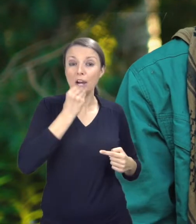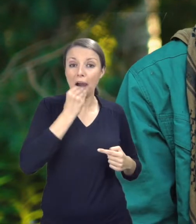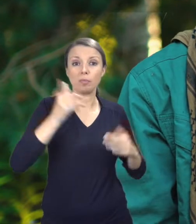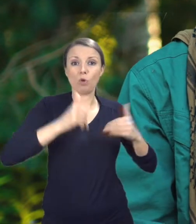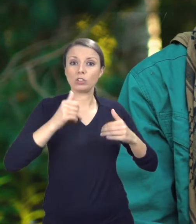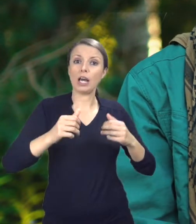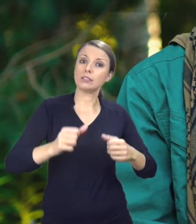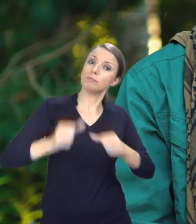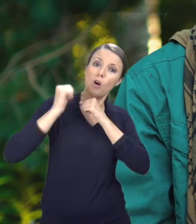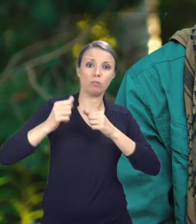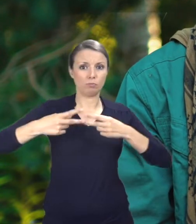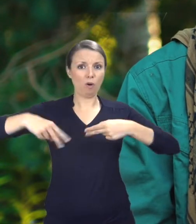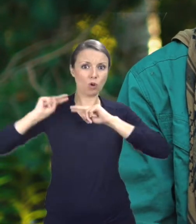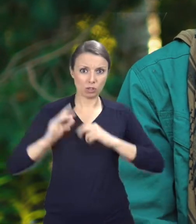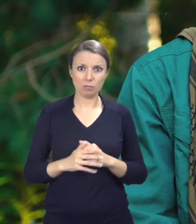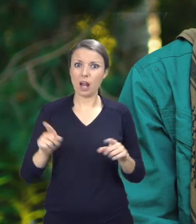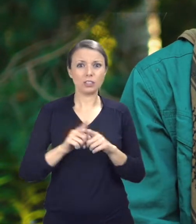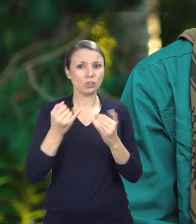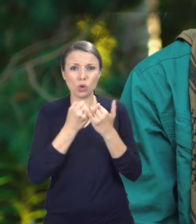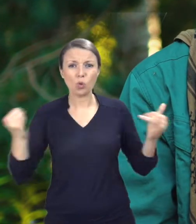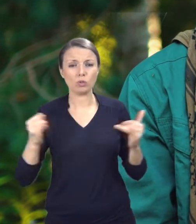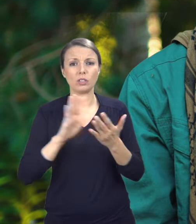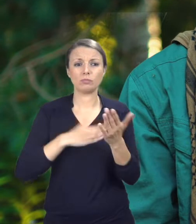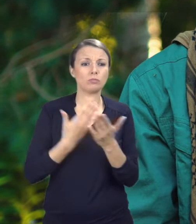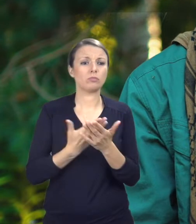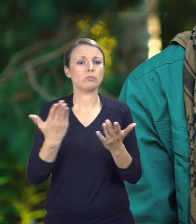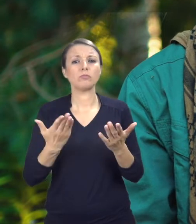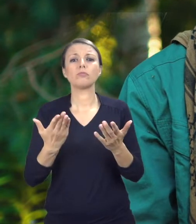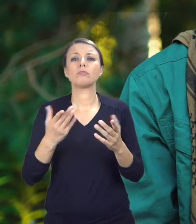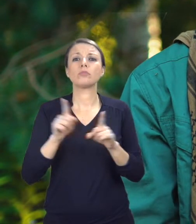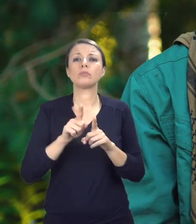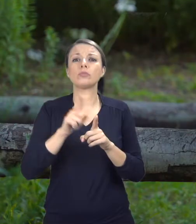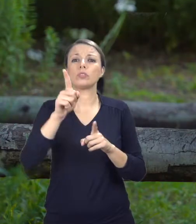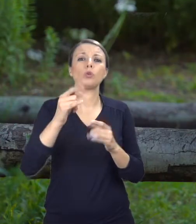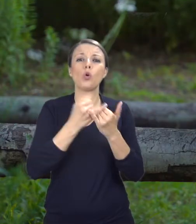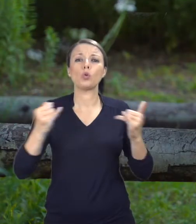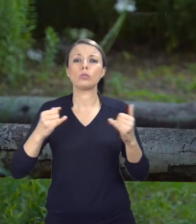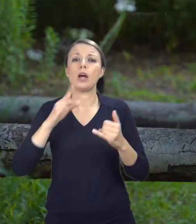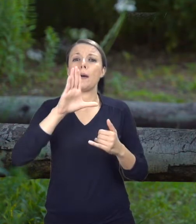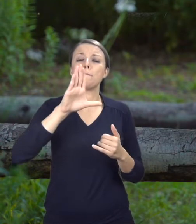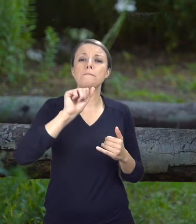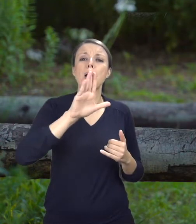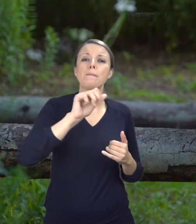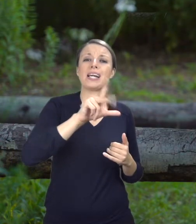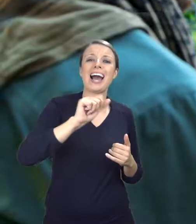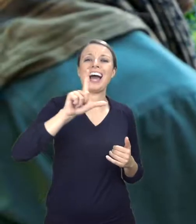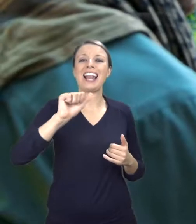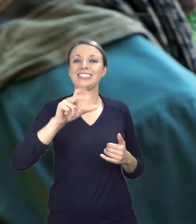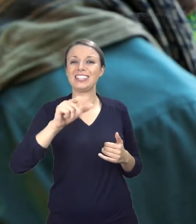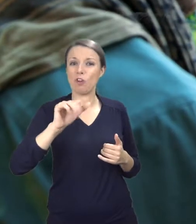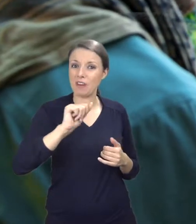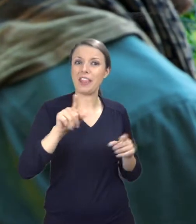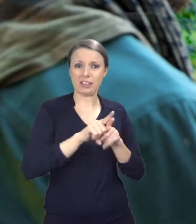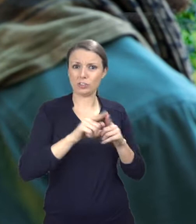zwyczajna, lancetowata również mają podobne właściwości, z kolei na inne części naszego organizmu. Czy można, tak jak patrzy